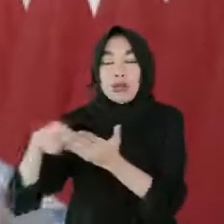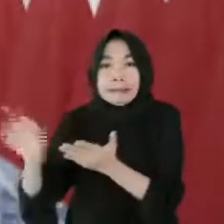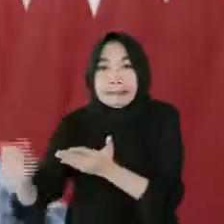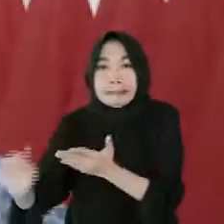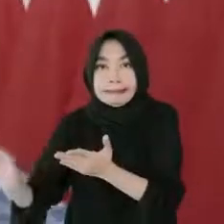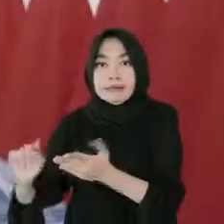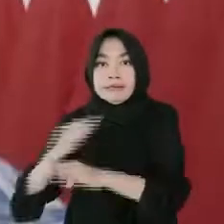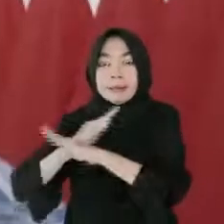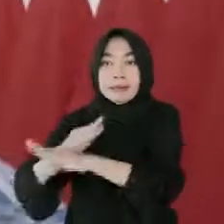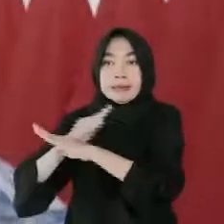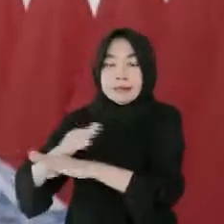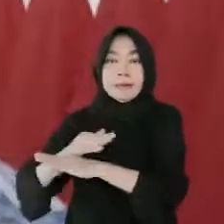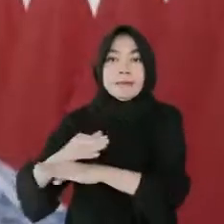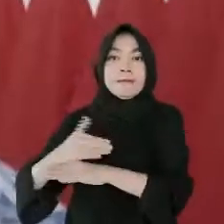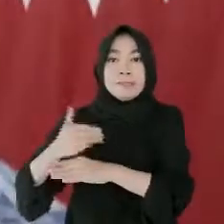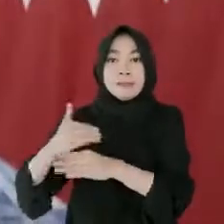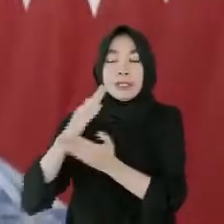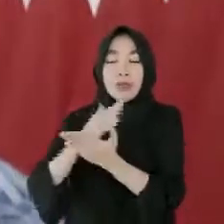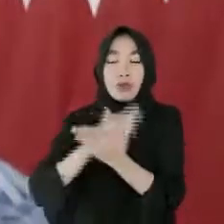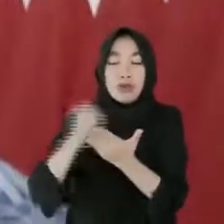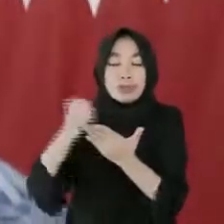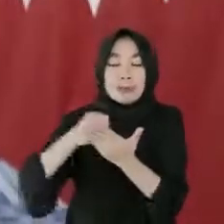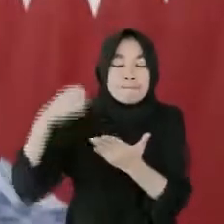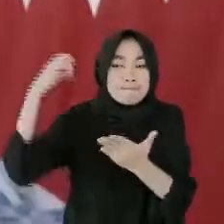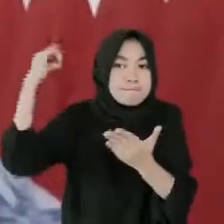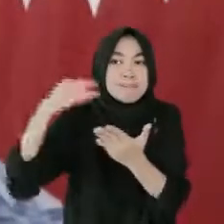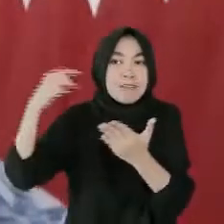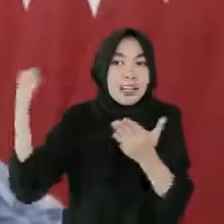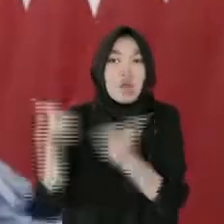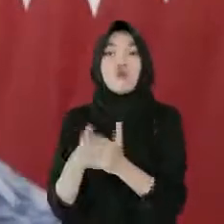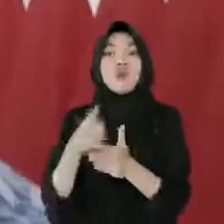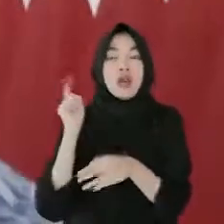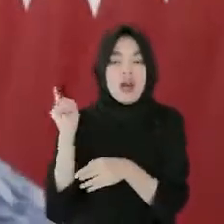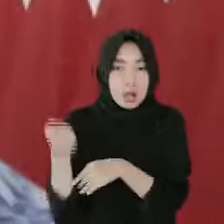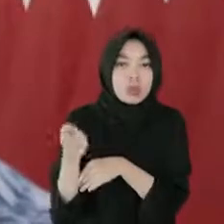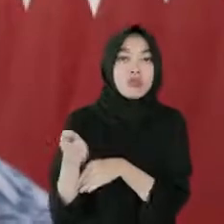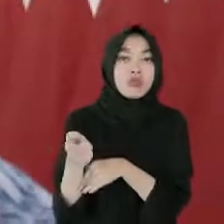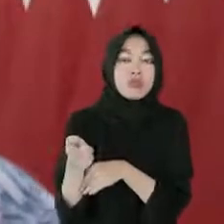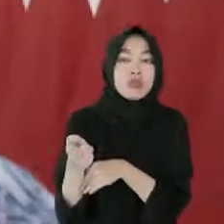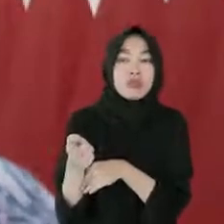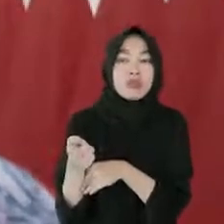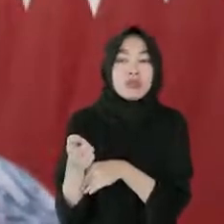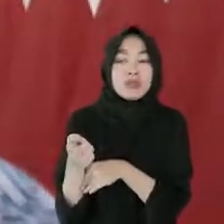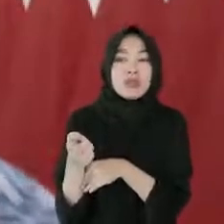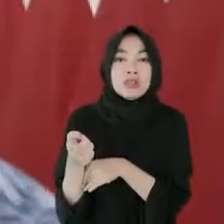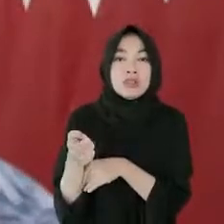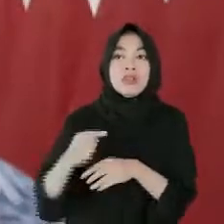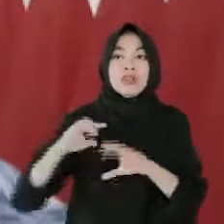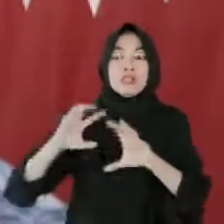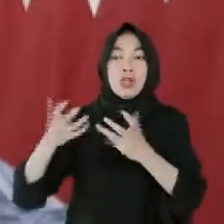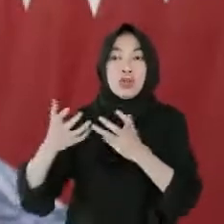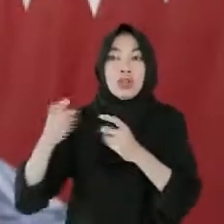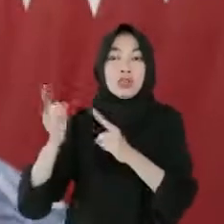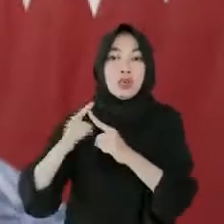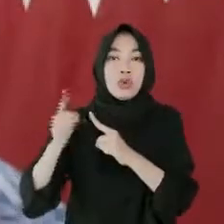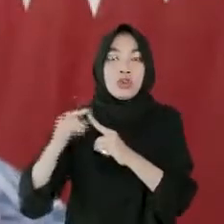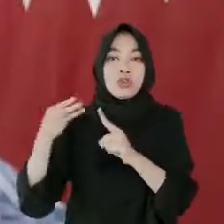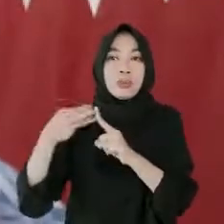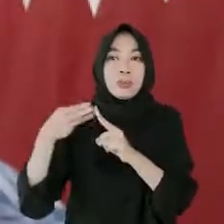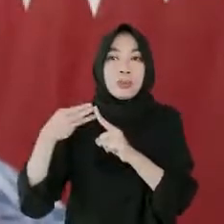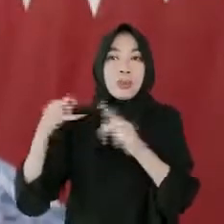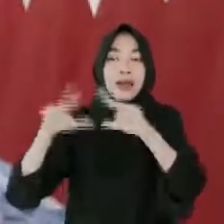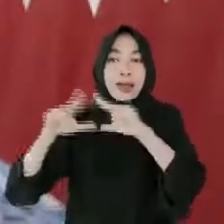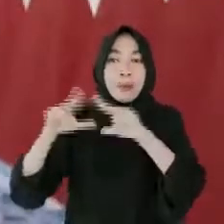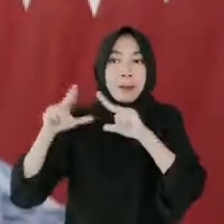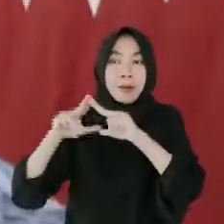penguatan dan perkuatan di dalam penerapan protokol setan kita lakukan Satgas dan BNPB sendiri akan